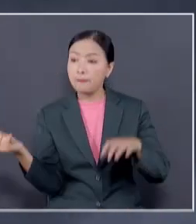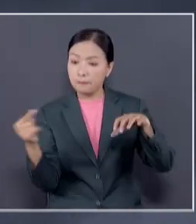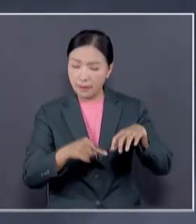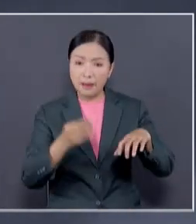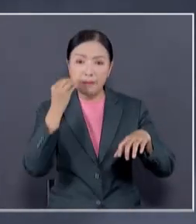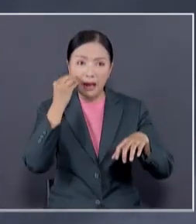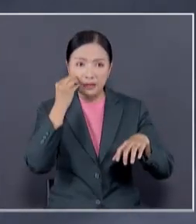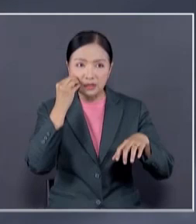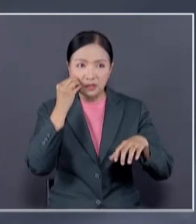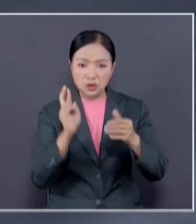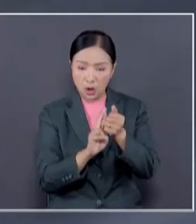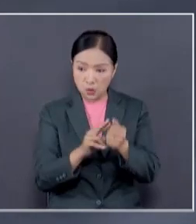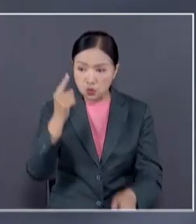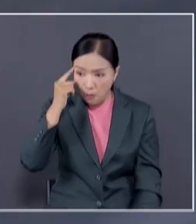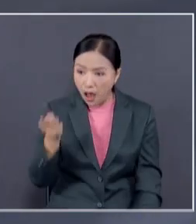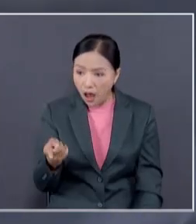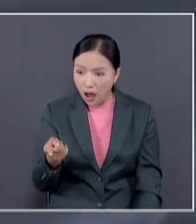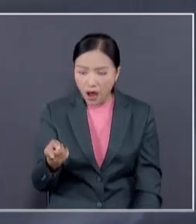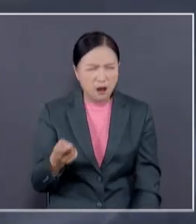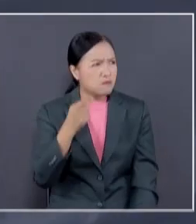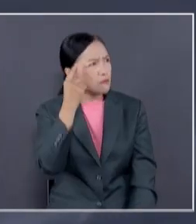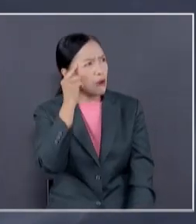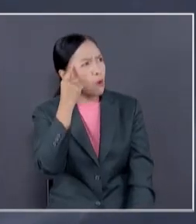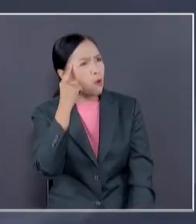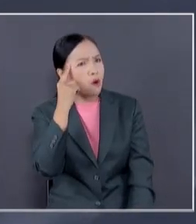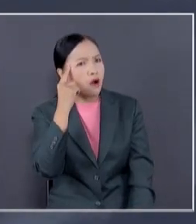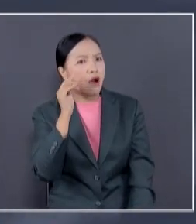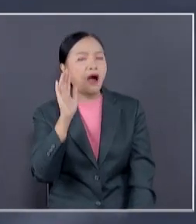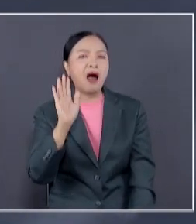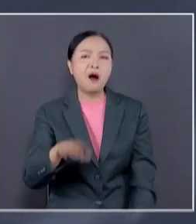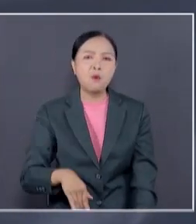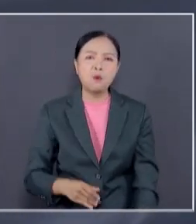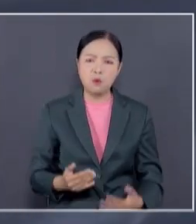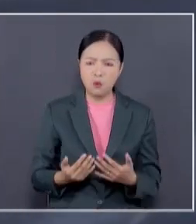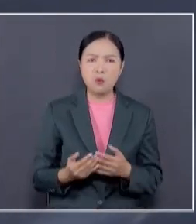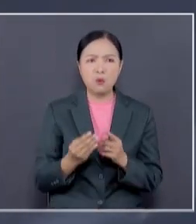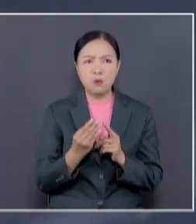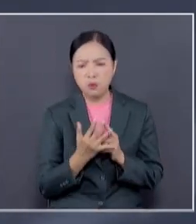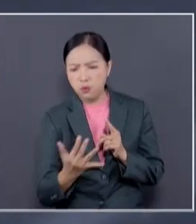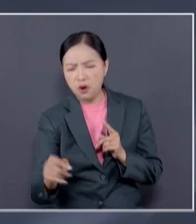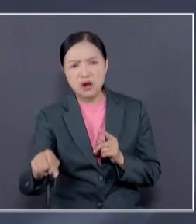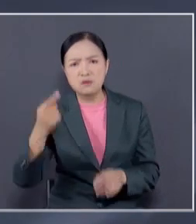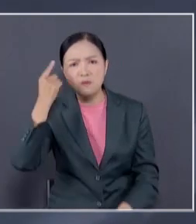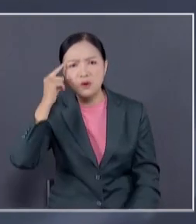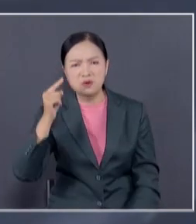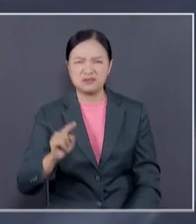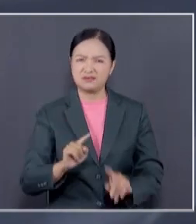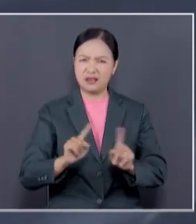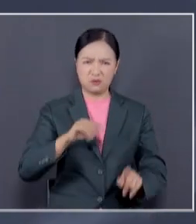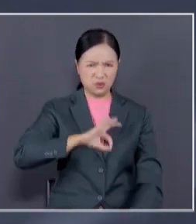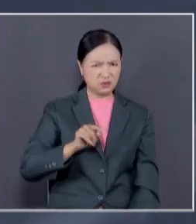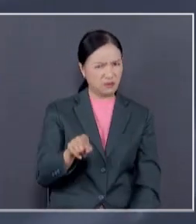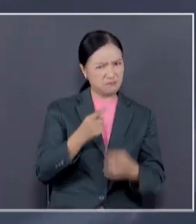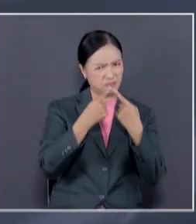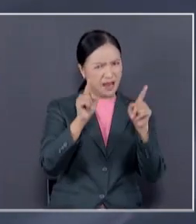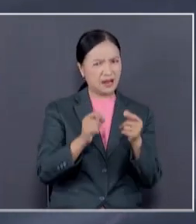จ๊กไม่รู้ครับคุณผู้ชมฮะก็ไม่โทษชั้นผู้น้อยนะฮะว่าท่านไม่รู้แต่มันไม่ปกติต้องบ